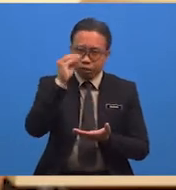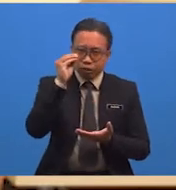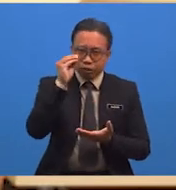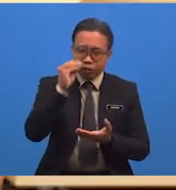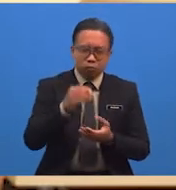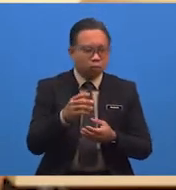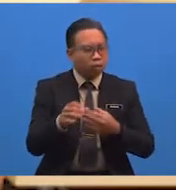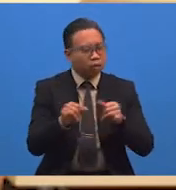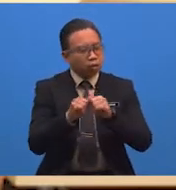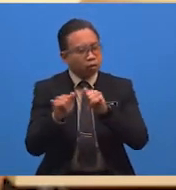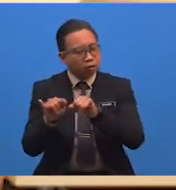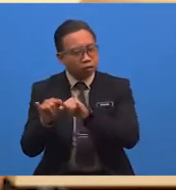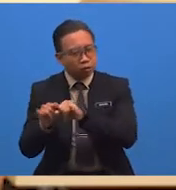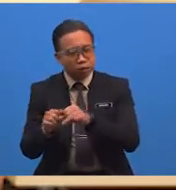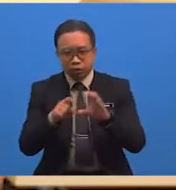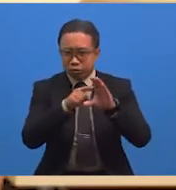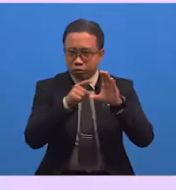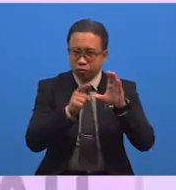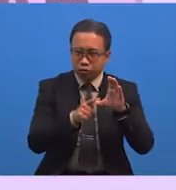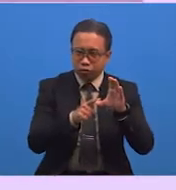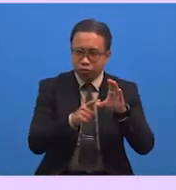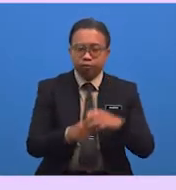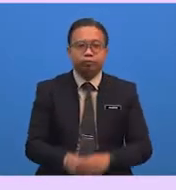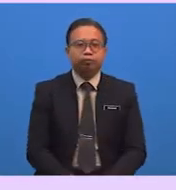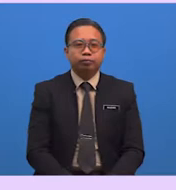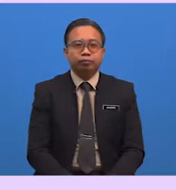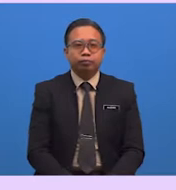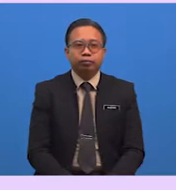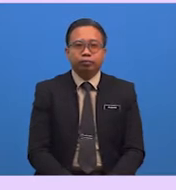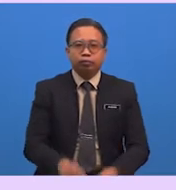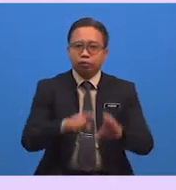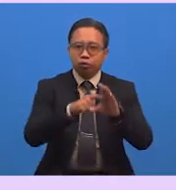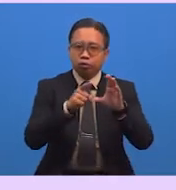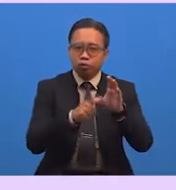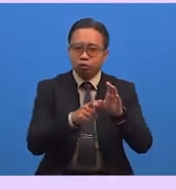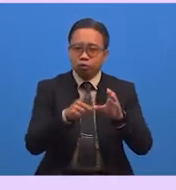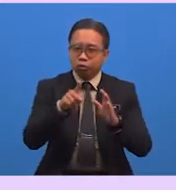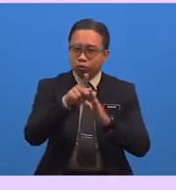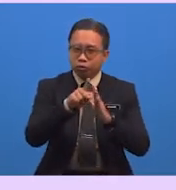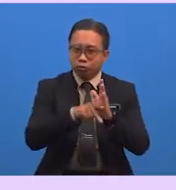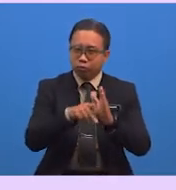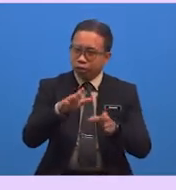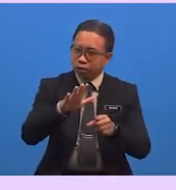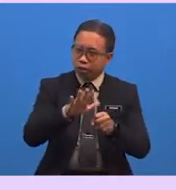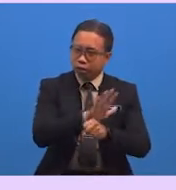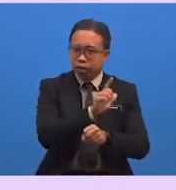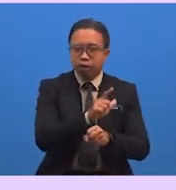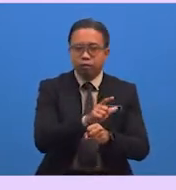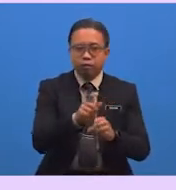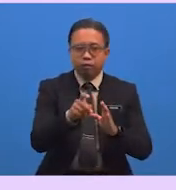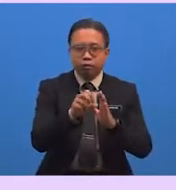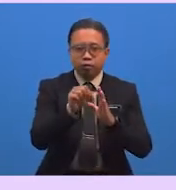belajar pelbagai jenis sudut. Antaranya, sudut pelengkap,